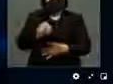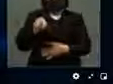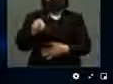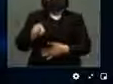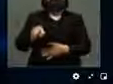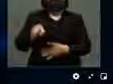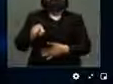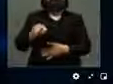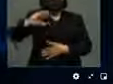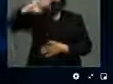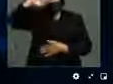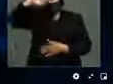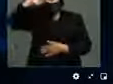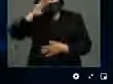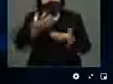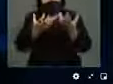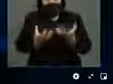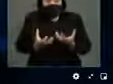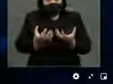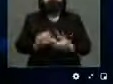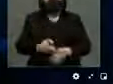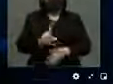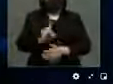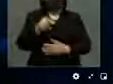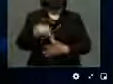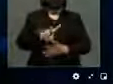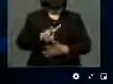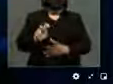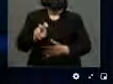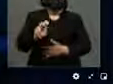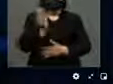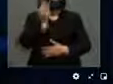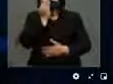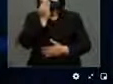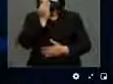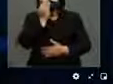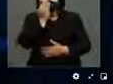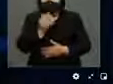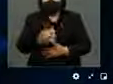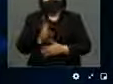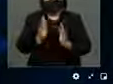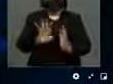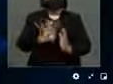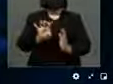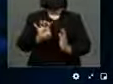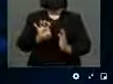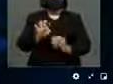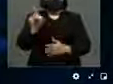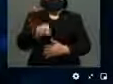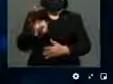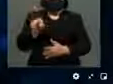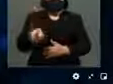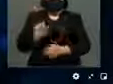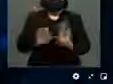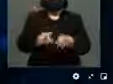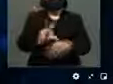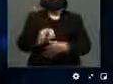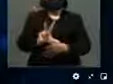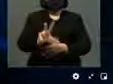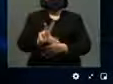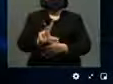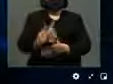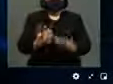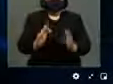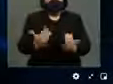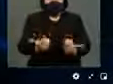ที่มีอาการหนัก 1,200 ใส่ท่อช่วยหายใจไป400เนี่ยก็ประมาณ 33% เพราะฉะนั้นค